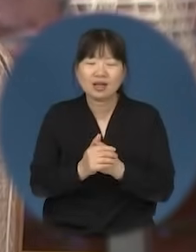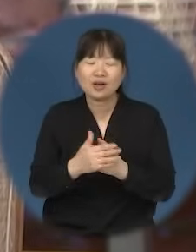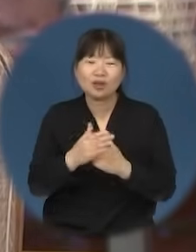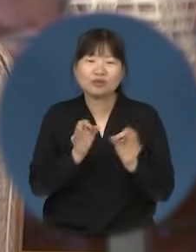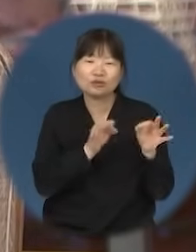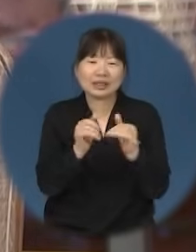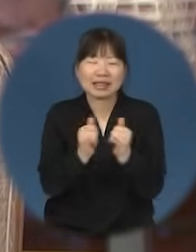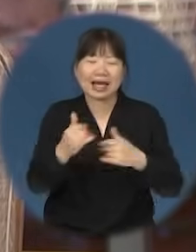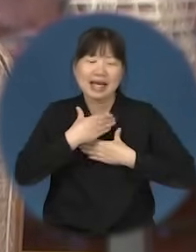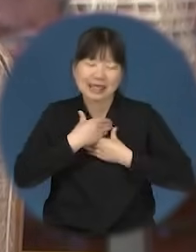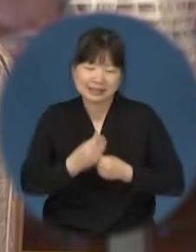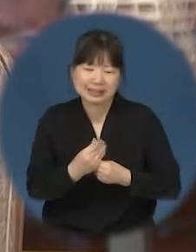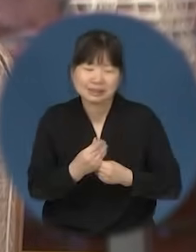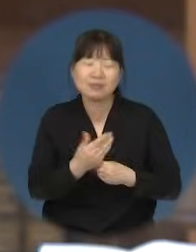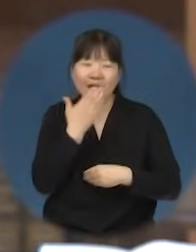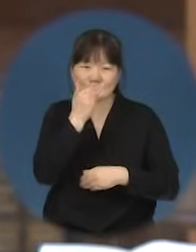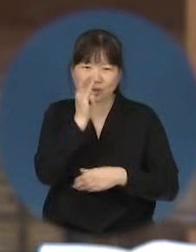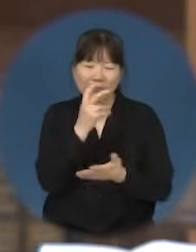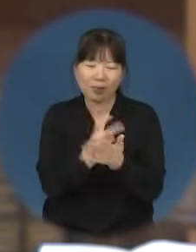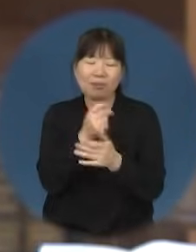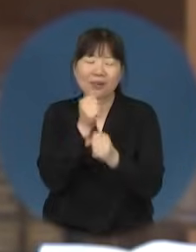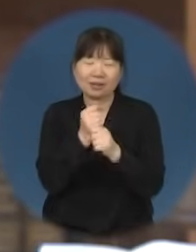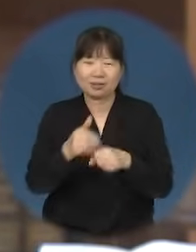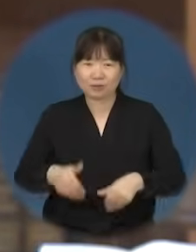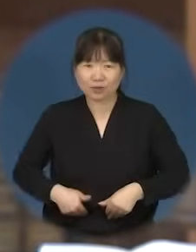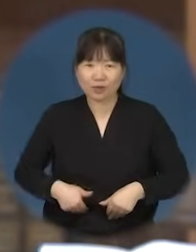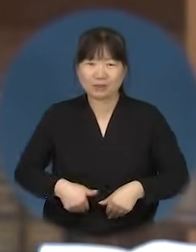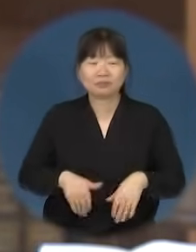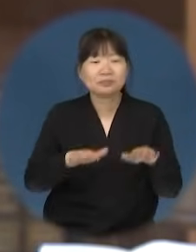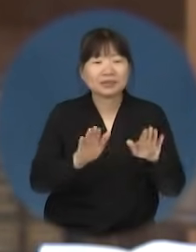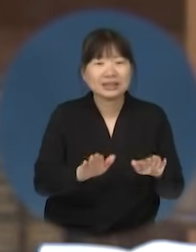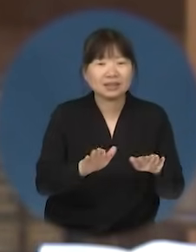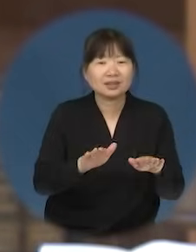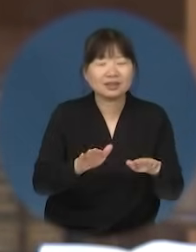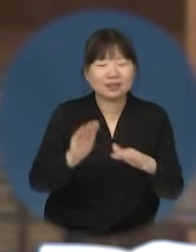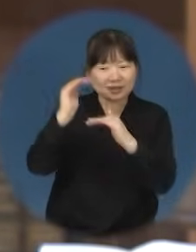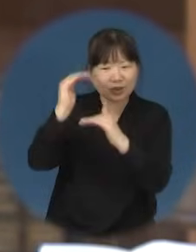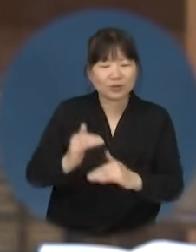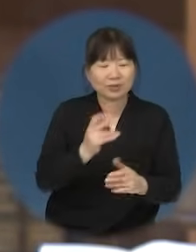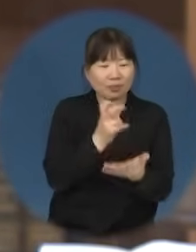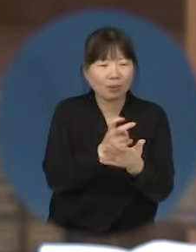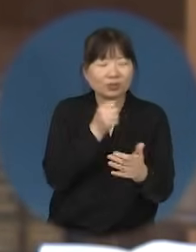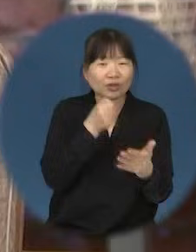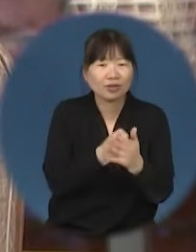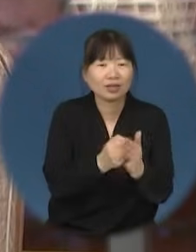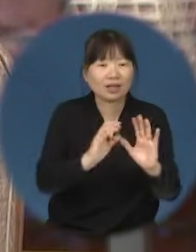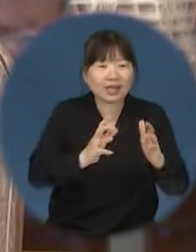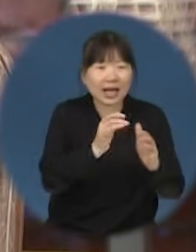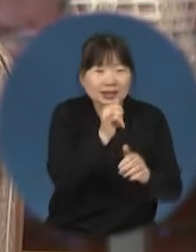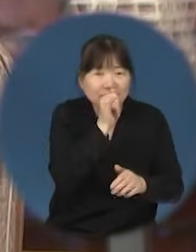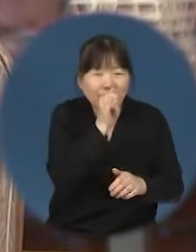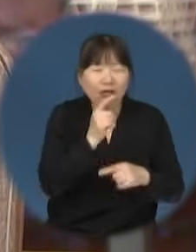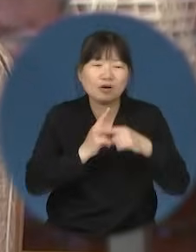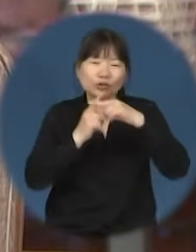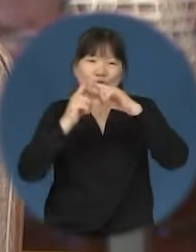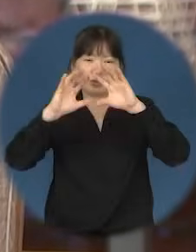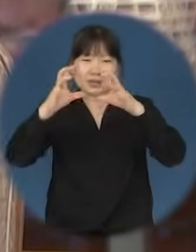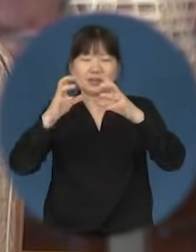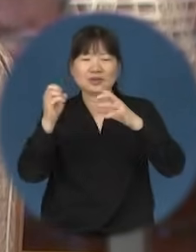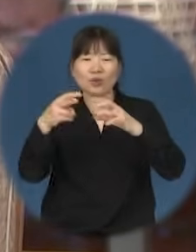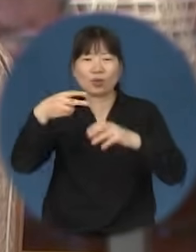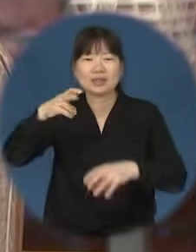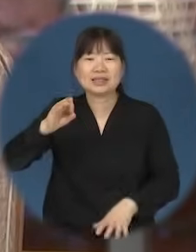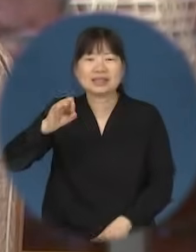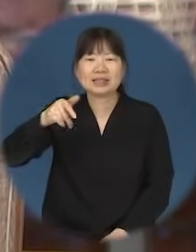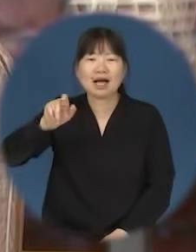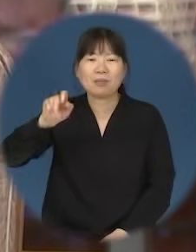있도록 해주는 것도 필요하죠. 지금 그런 걸 법제화한 나라가 있나요? 그게 이제 스위스나